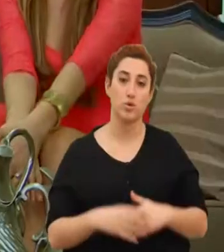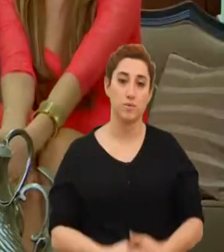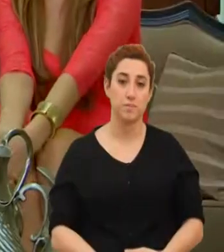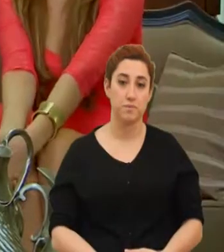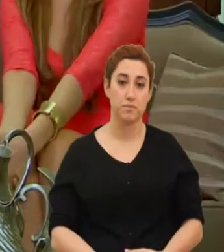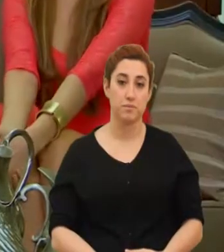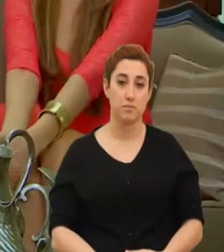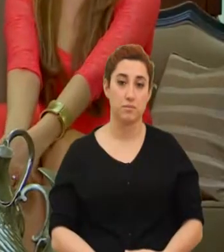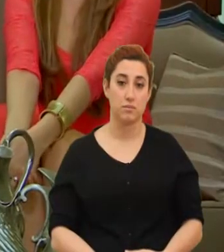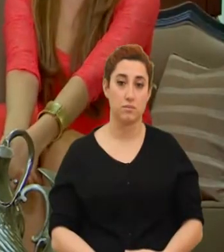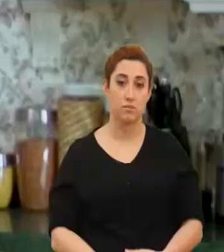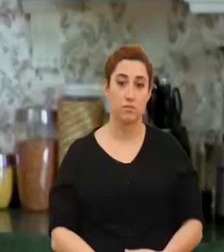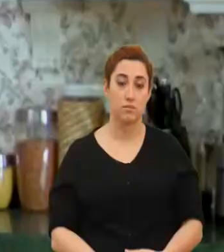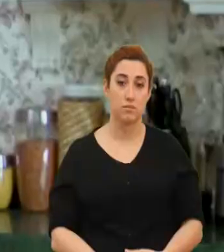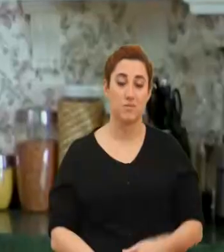doğru.